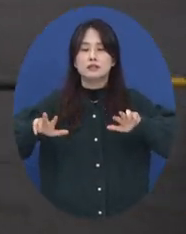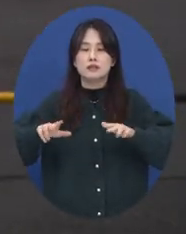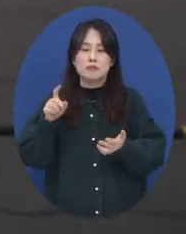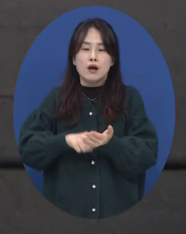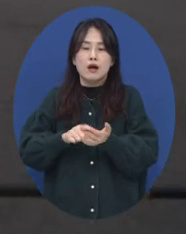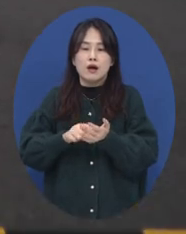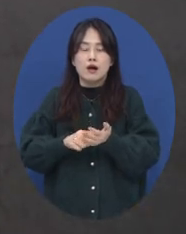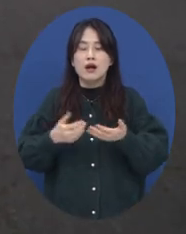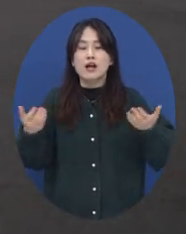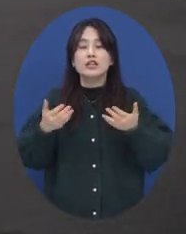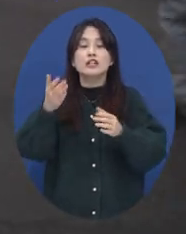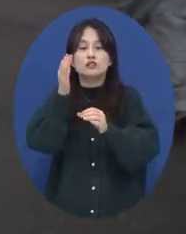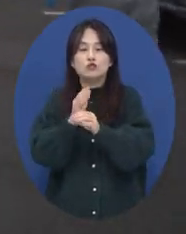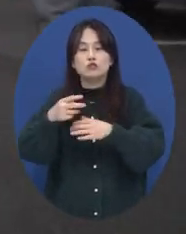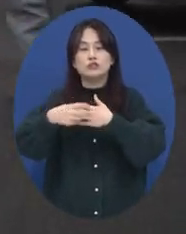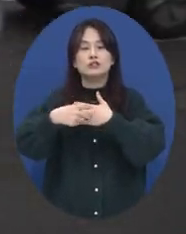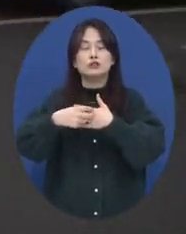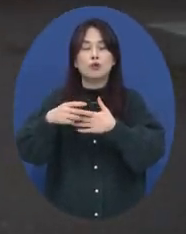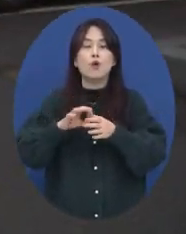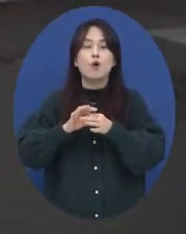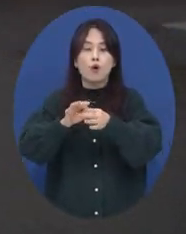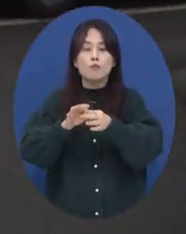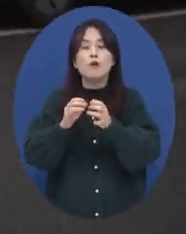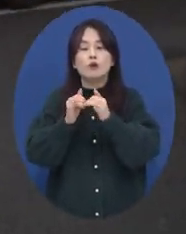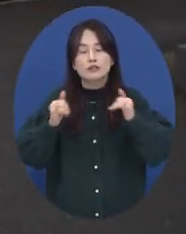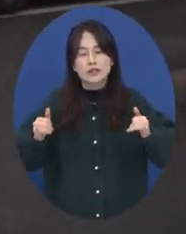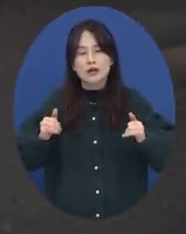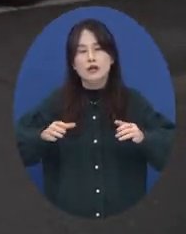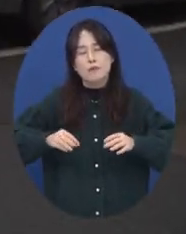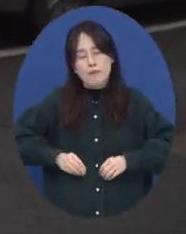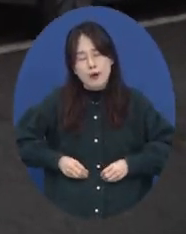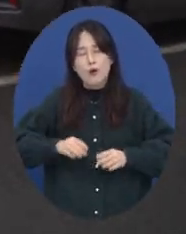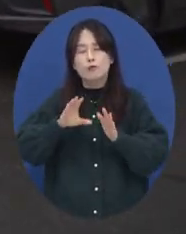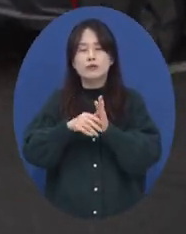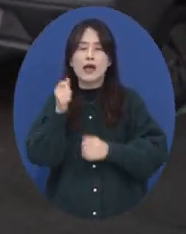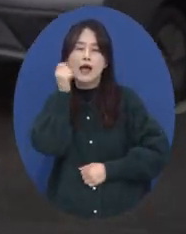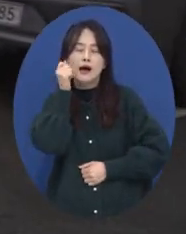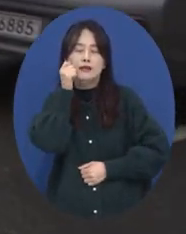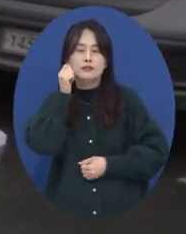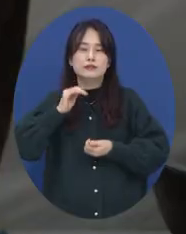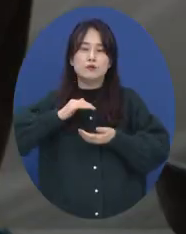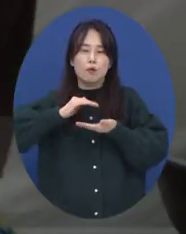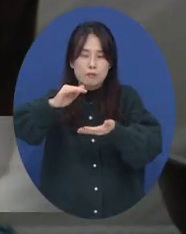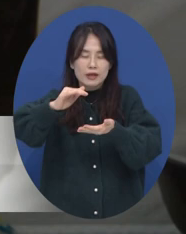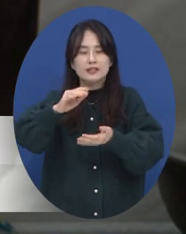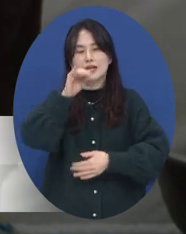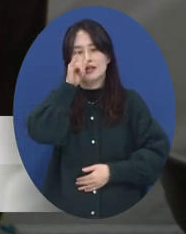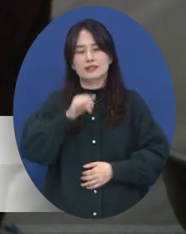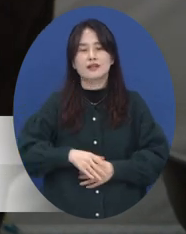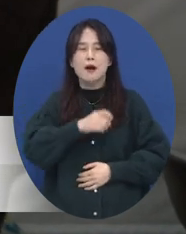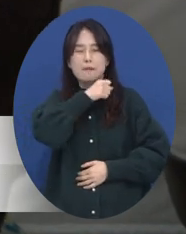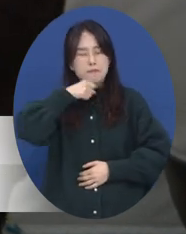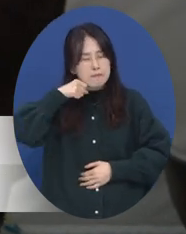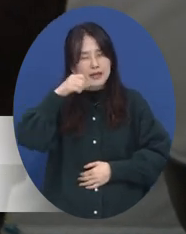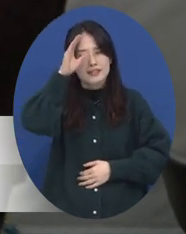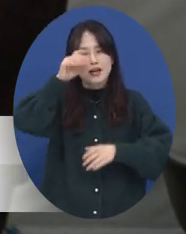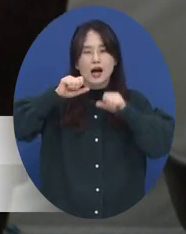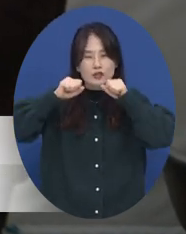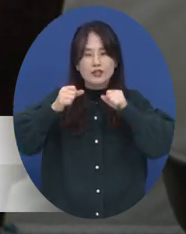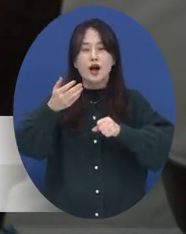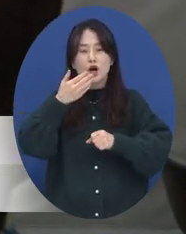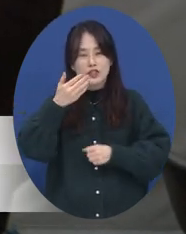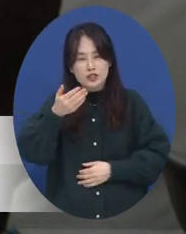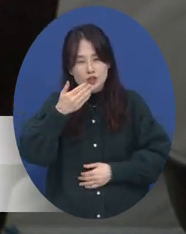중인 근로자와 의료진 등을 위해 출출한 시간대에 맞춰 간식으로 배달됩니다. 맛있는 통닭 드시고